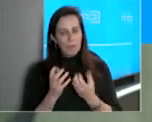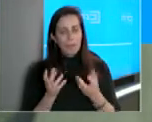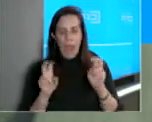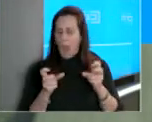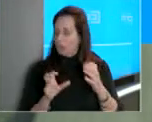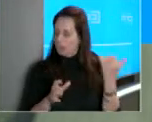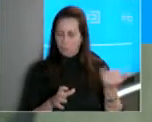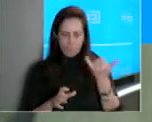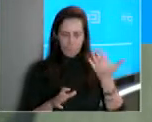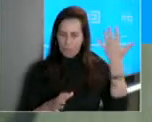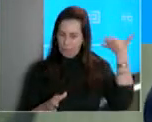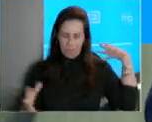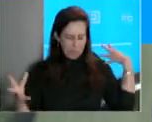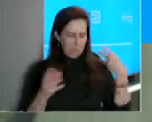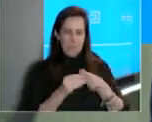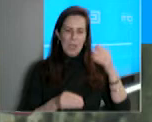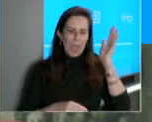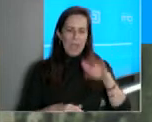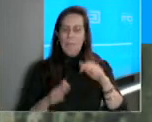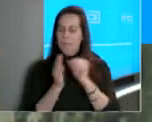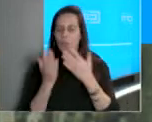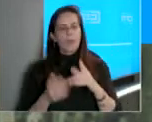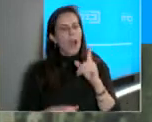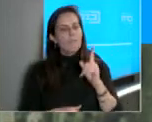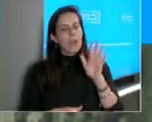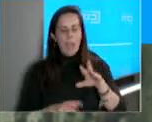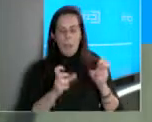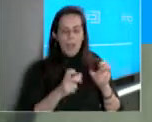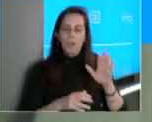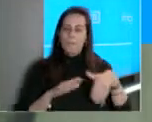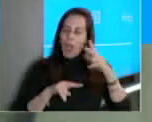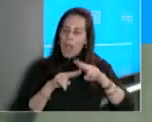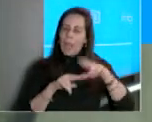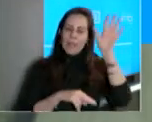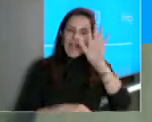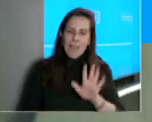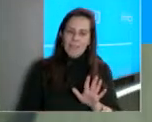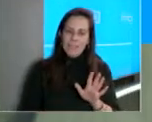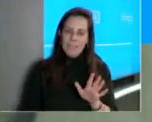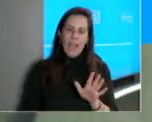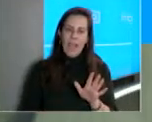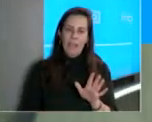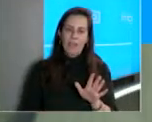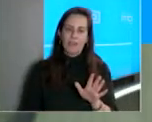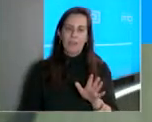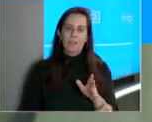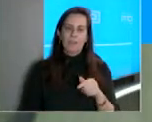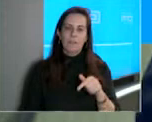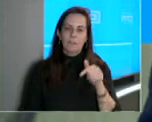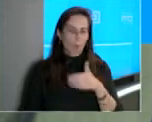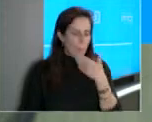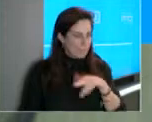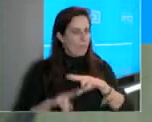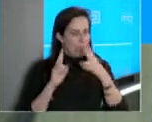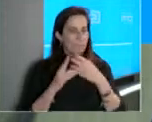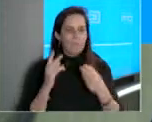הרדיו היה קיים באמת לאורך שנים, במקביל לעיתון, אבל גם הרדיו, ואז הטלוויזיה שנכנסה לחיינו כאן בישראל